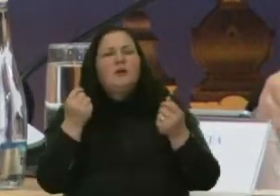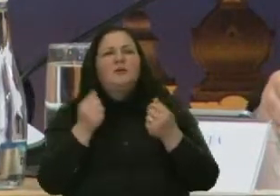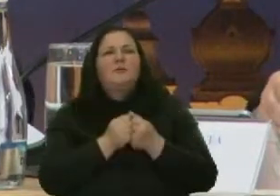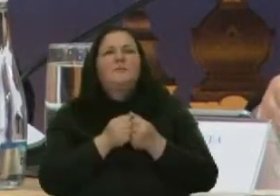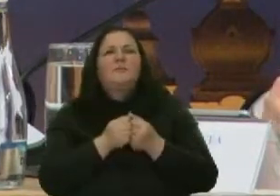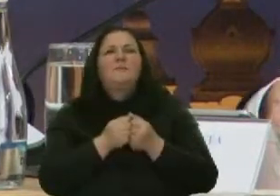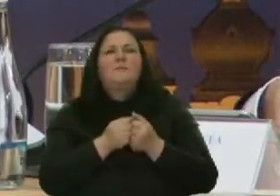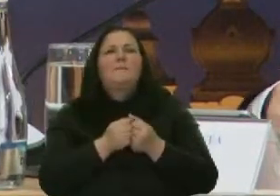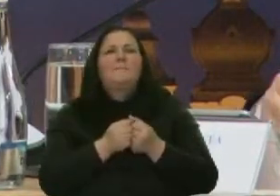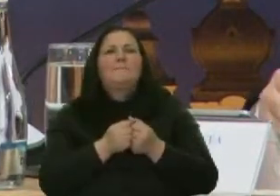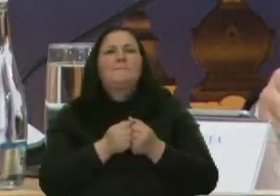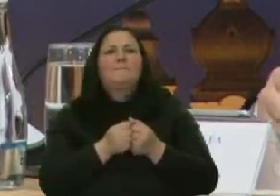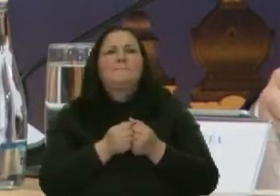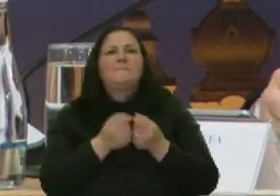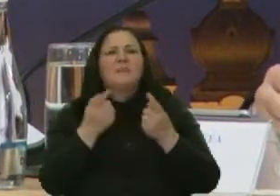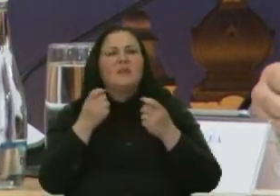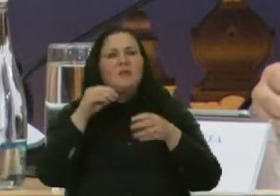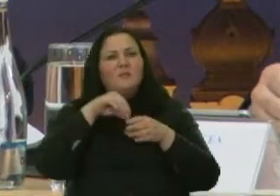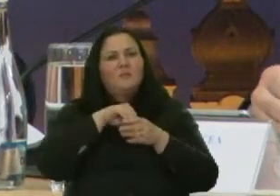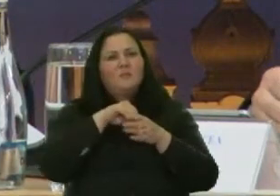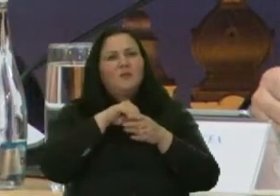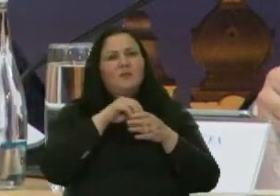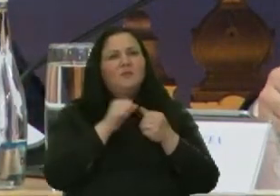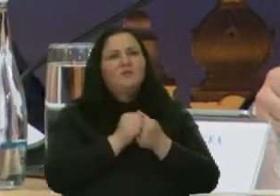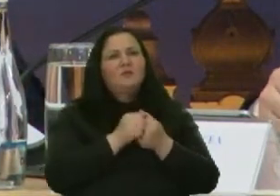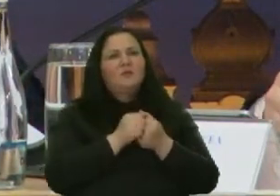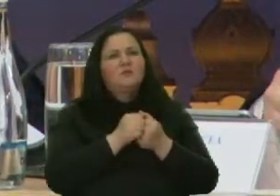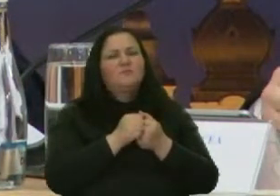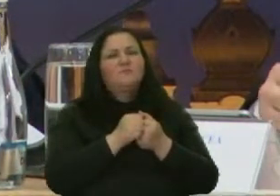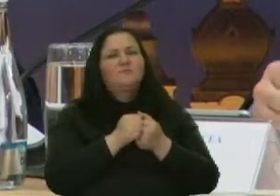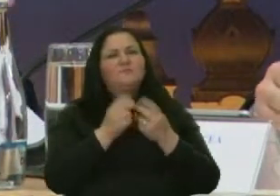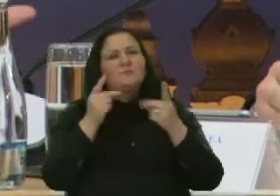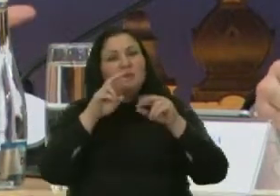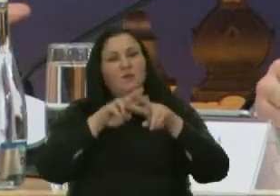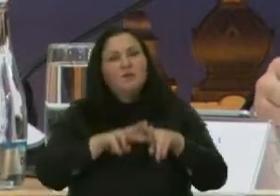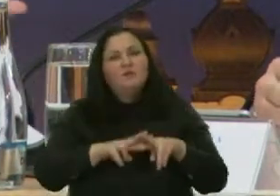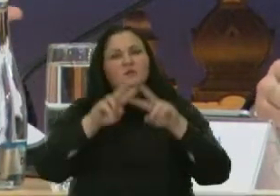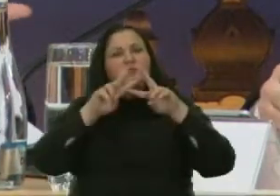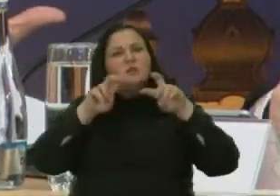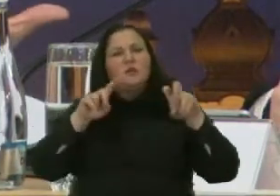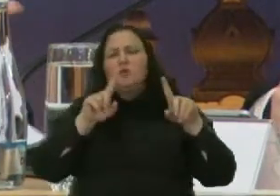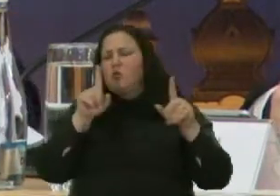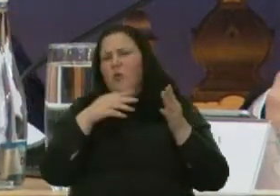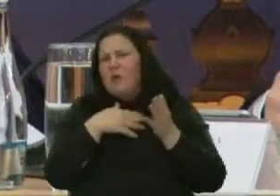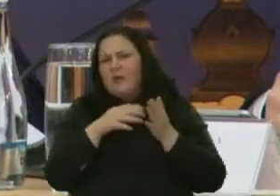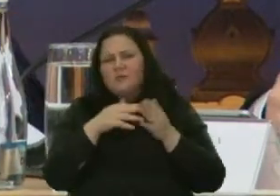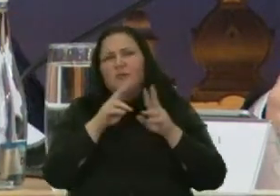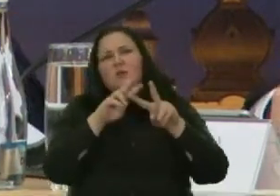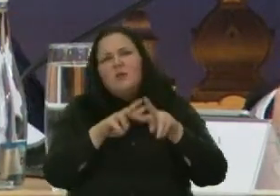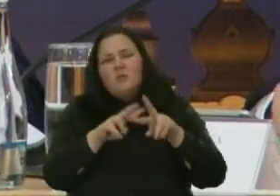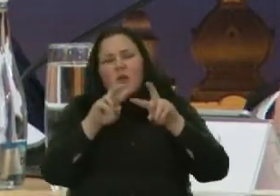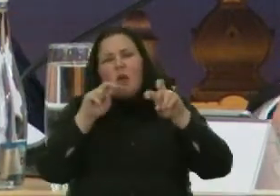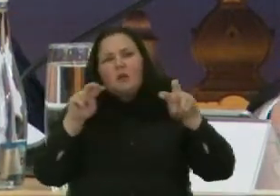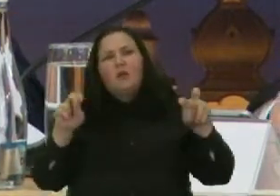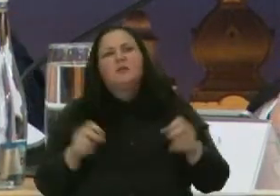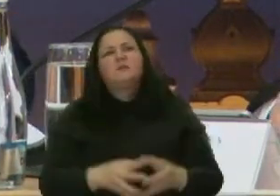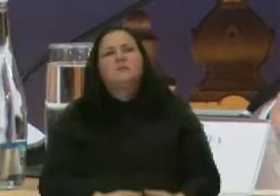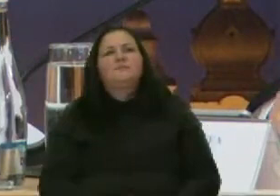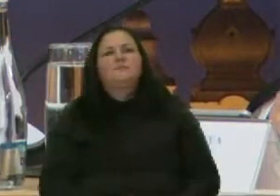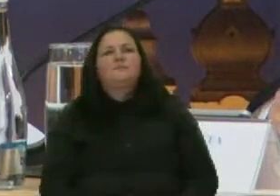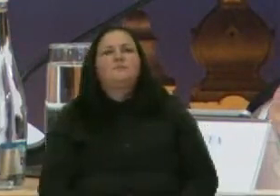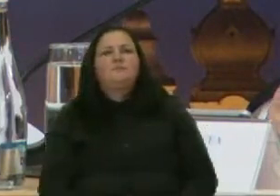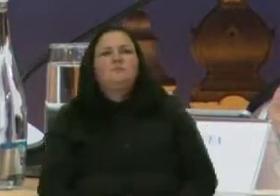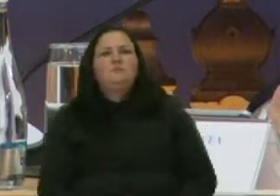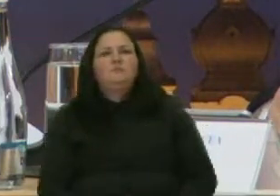ședință de de implementare Dar rămâne în analiză nu de respingere doar de analiză pentru pentru noi